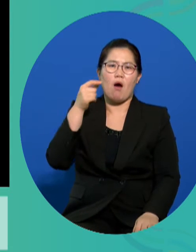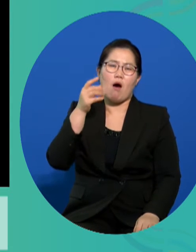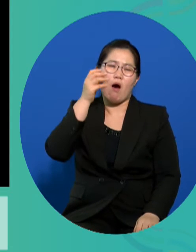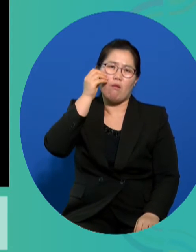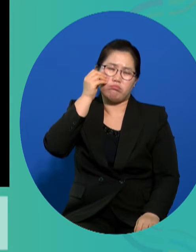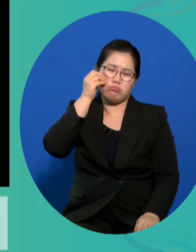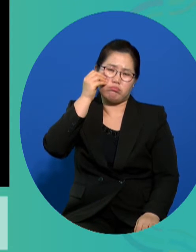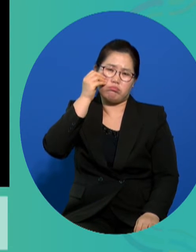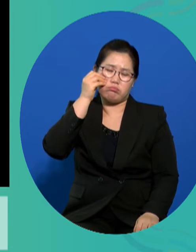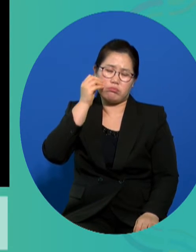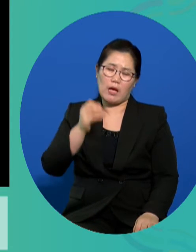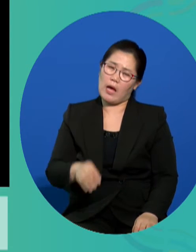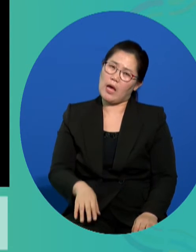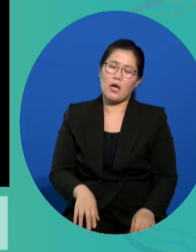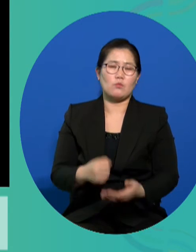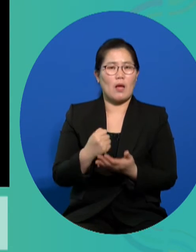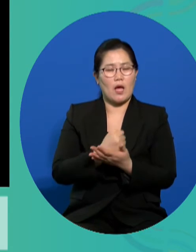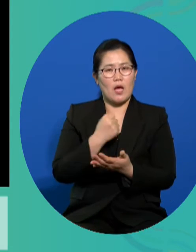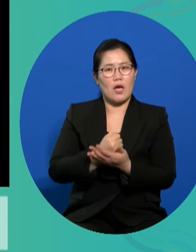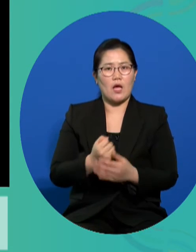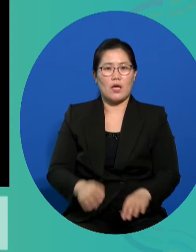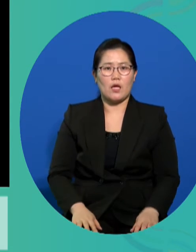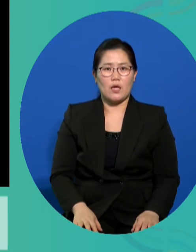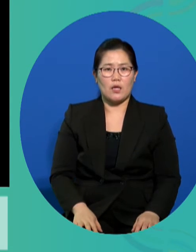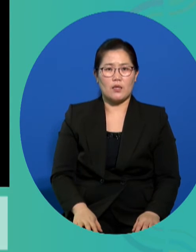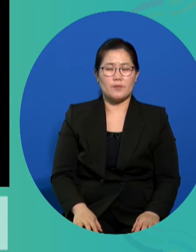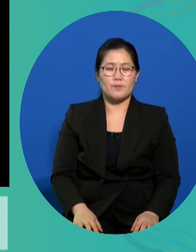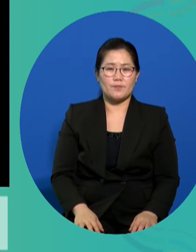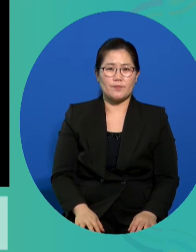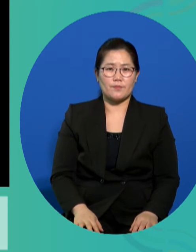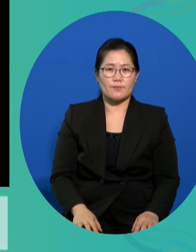된다는 얘기는 선생 입장에서 물론